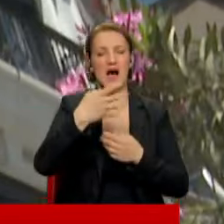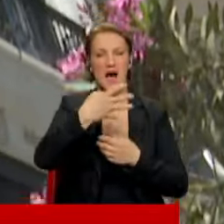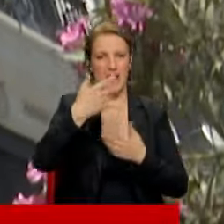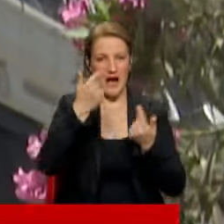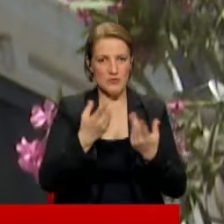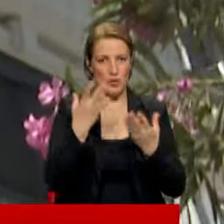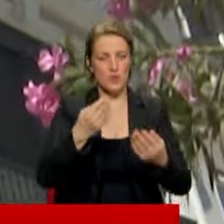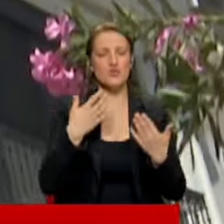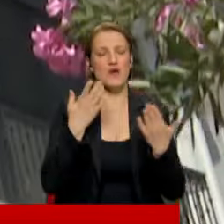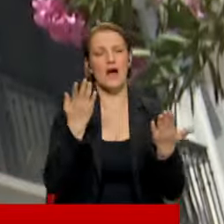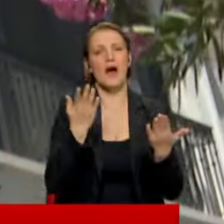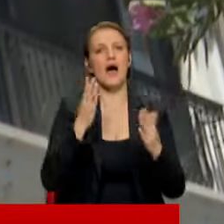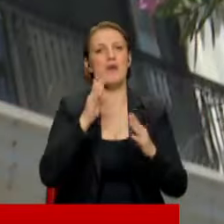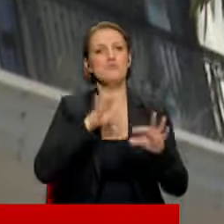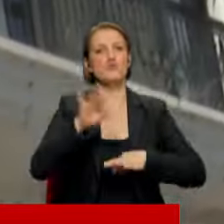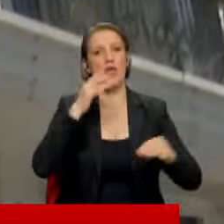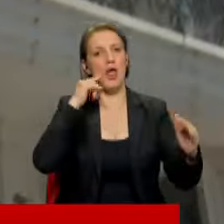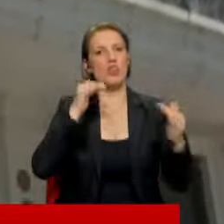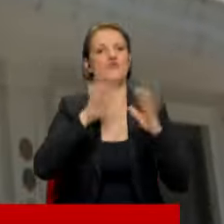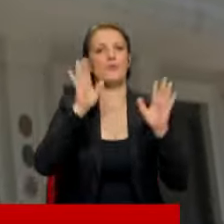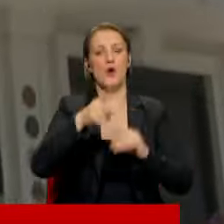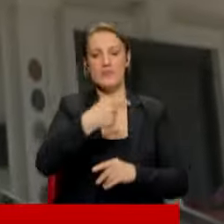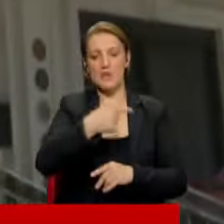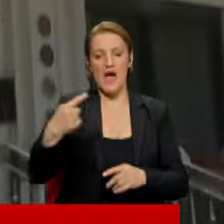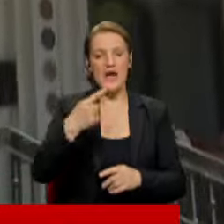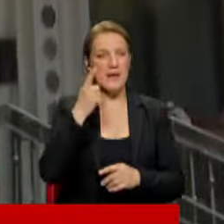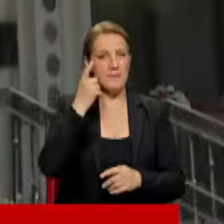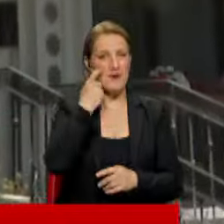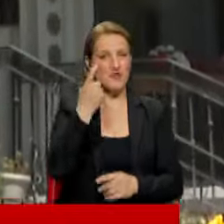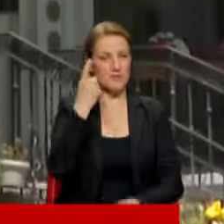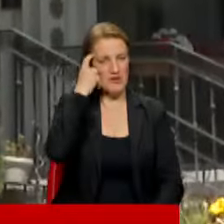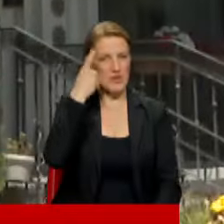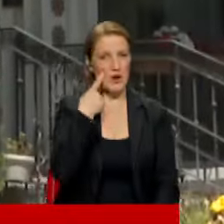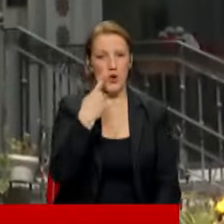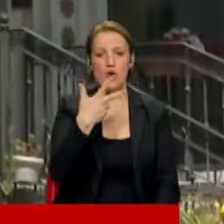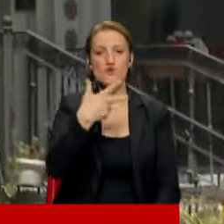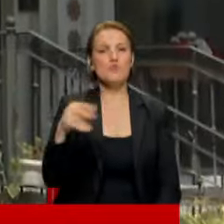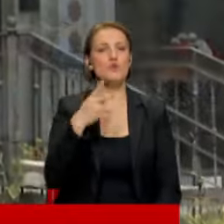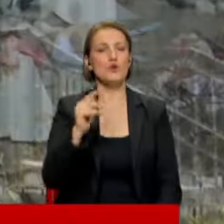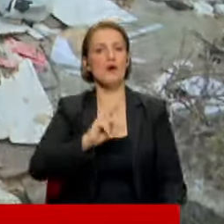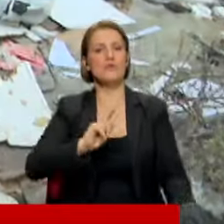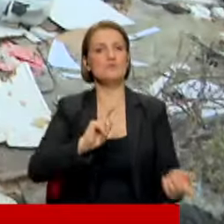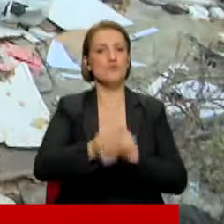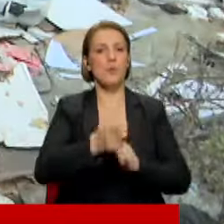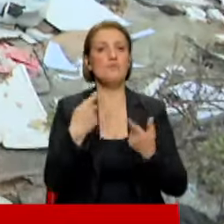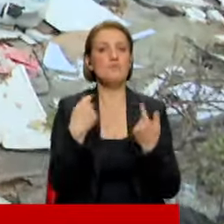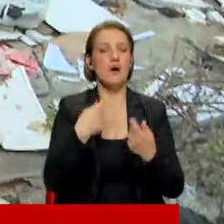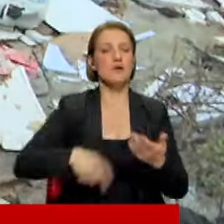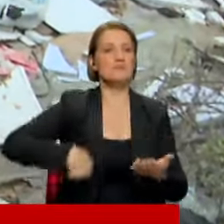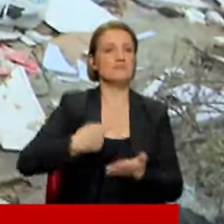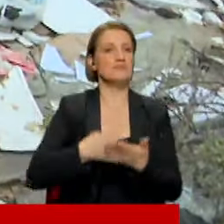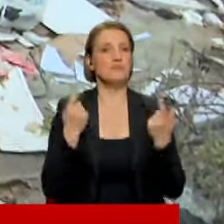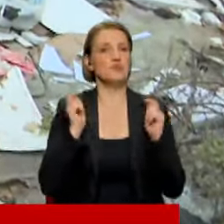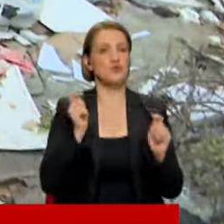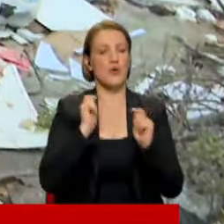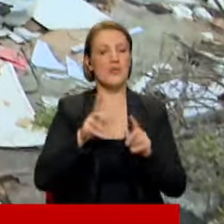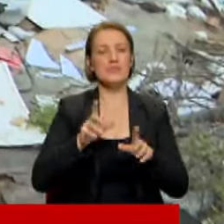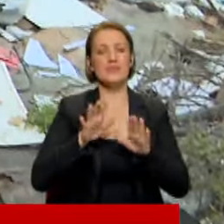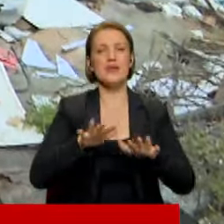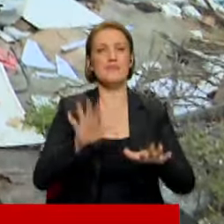müteahhitle anlaşamıyor Ev sahipleri daire başına 3 milyon lirayı Aşan dönüşüm bedelini ödeyemiyor özellikle Deprem